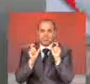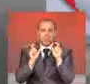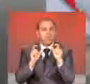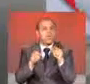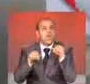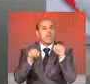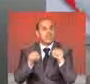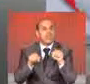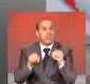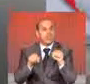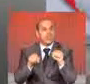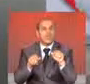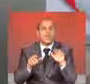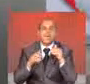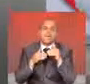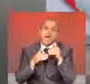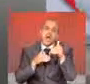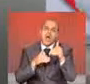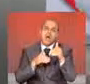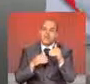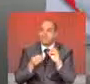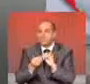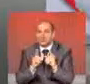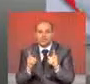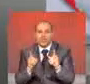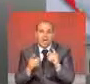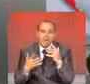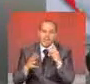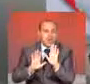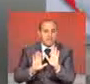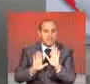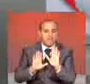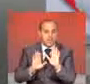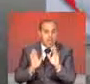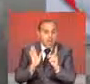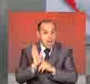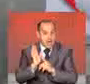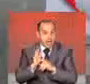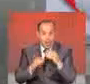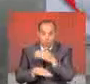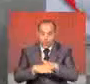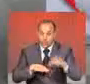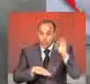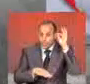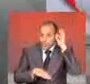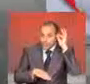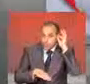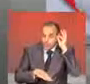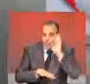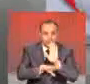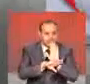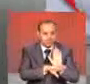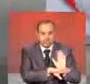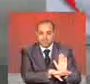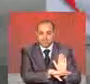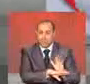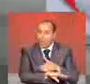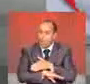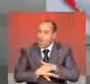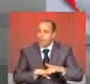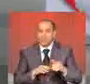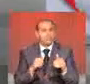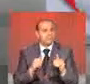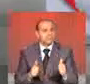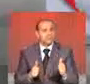للوضع دون وجود ما يبعث على الانشغال والقلق. وأكد أن الحدود التونسية محمية بالقدر الكافي